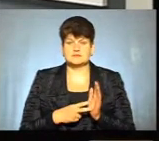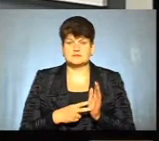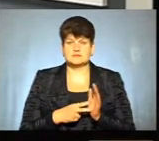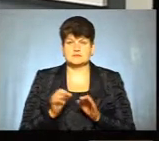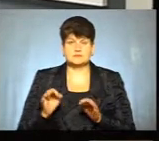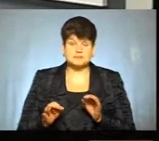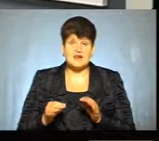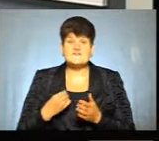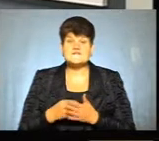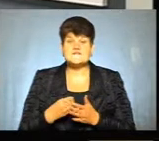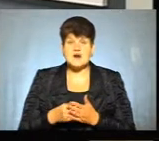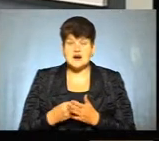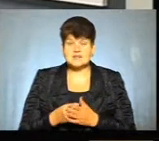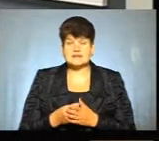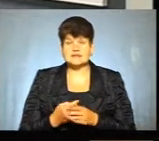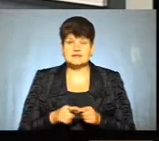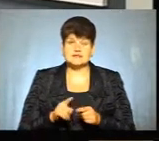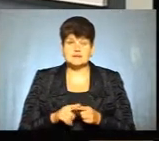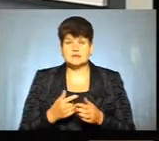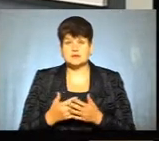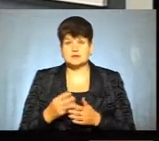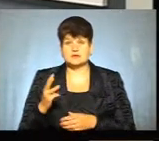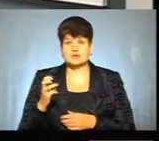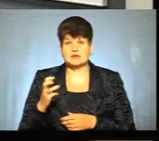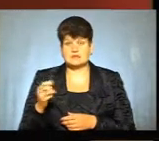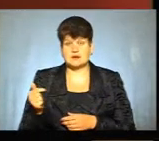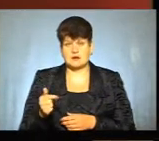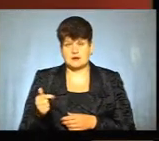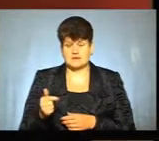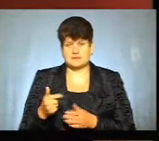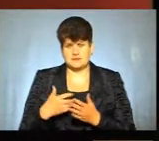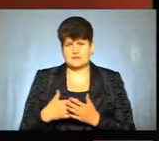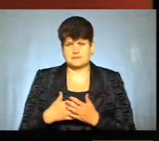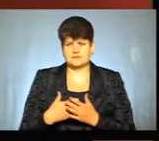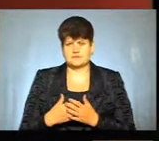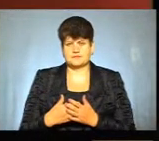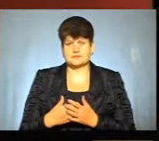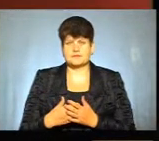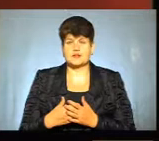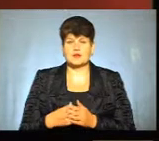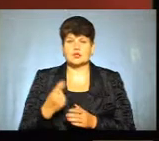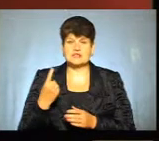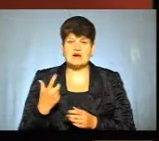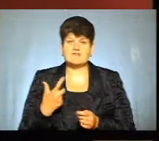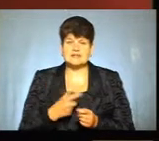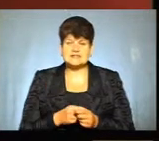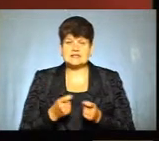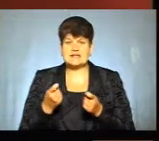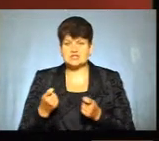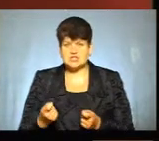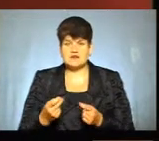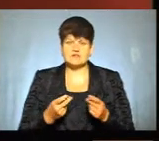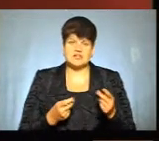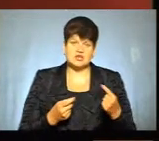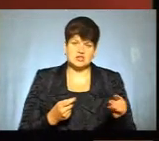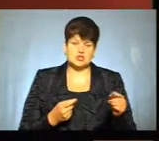Ну, вартість – це в межах десь близько 300 гривень. Тобто орієнтовно, мабуть, одна вакцина дешевша, друга дорожча.